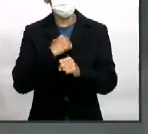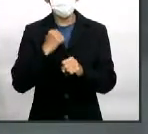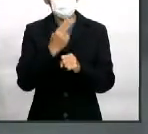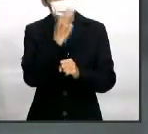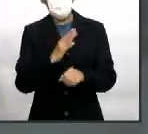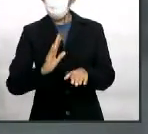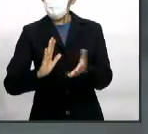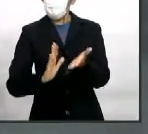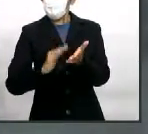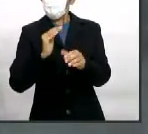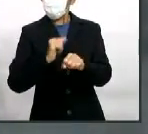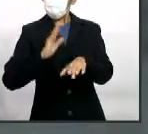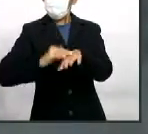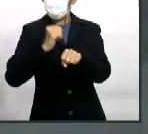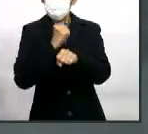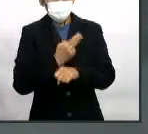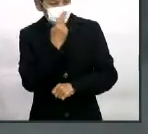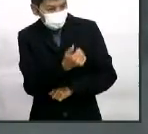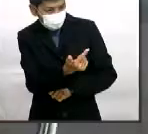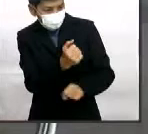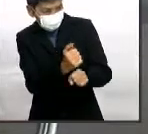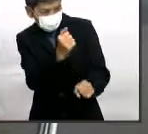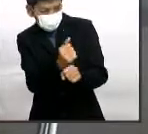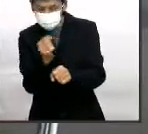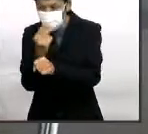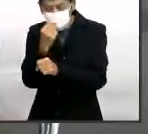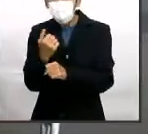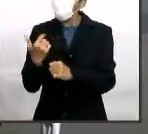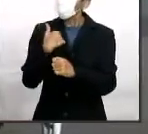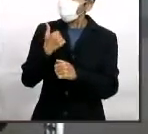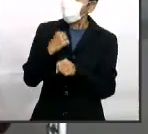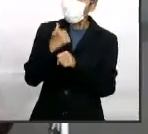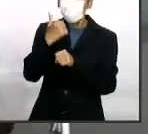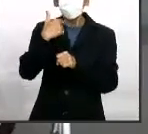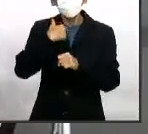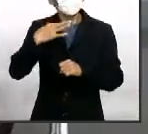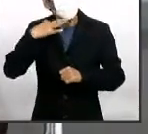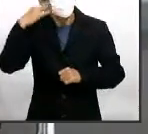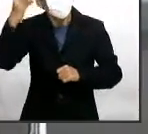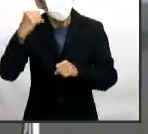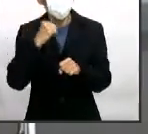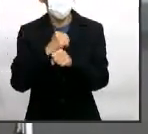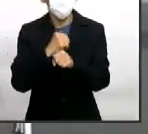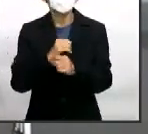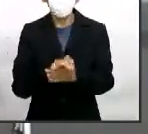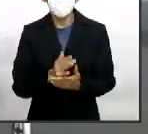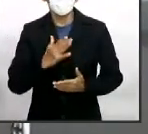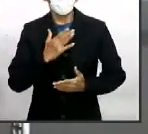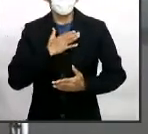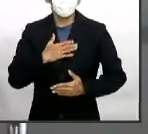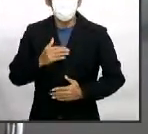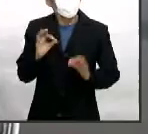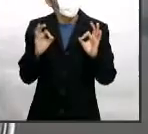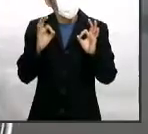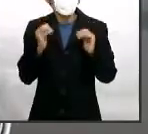านมันเห็นเราทำแล้วก็ผู้ใหญ่ก็เห็นความสามารถความรู้ความสามารถของเราเขาก็ดึงเราไปทำพอถึงตอนนั้นอ่ะเราไปปุ๊บเราก็โ